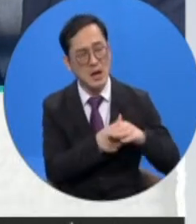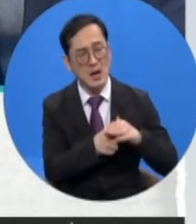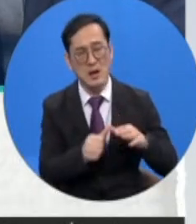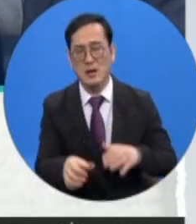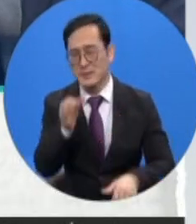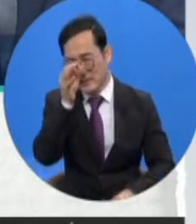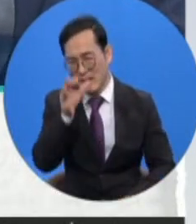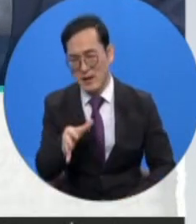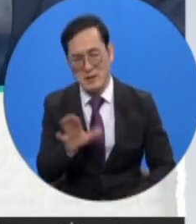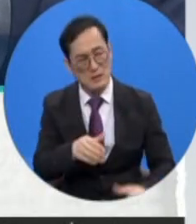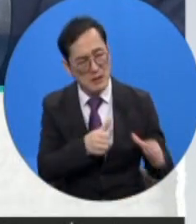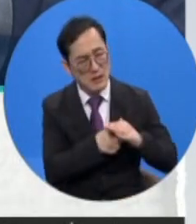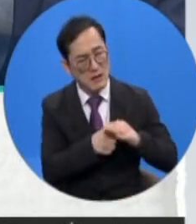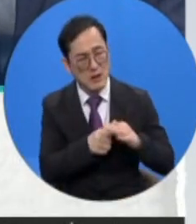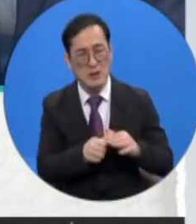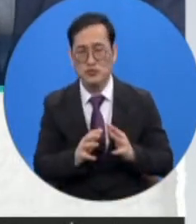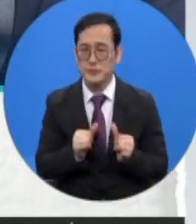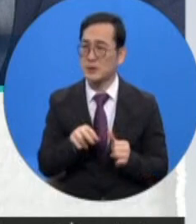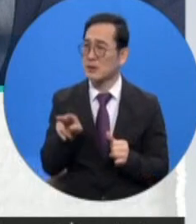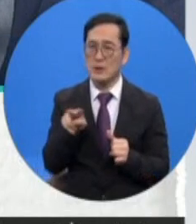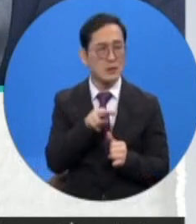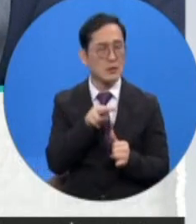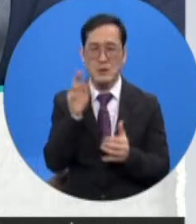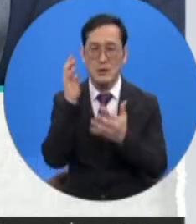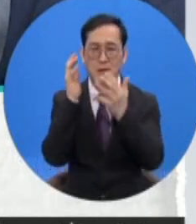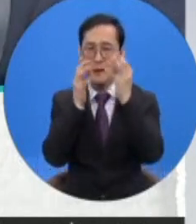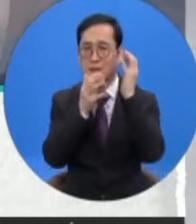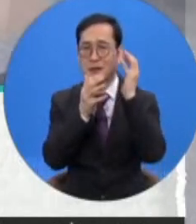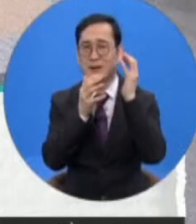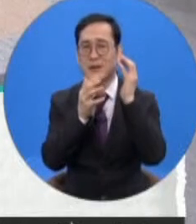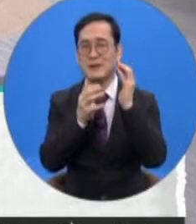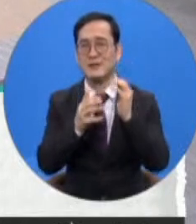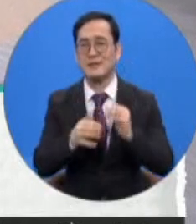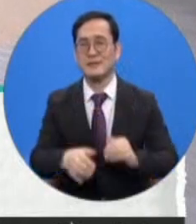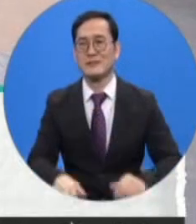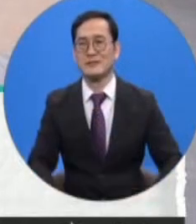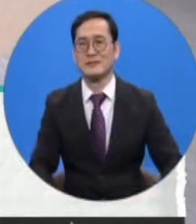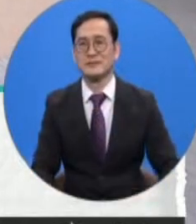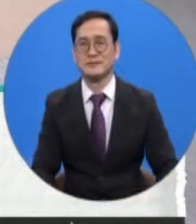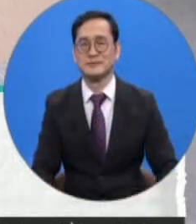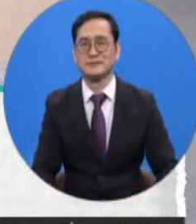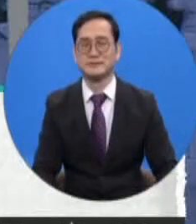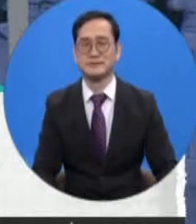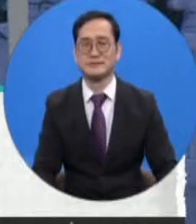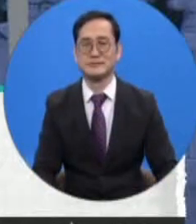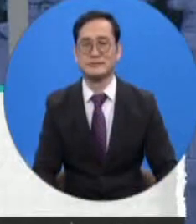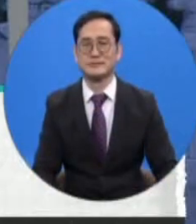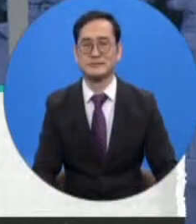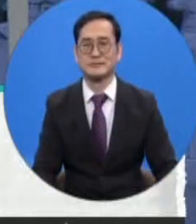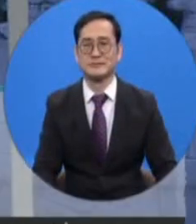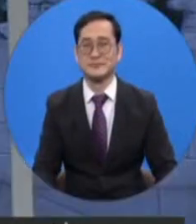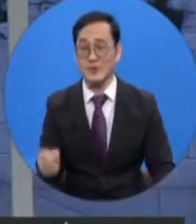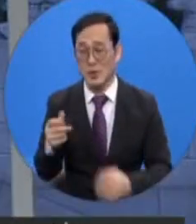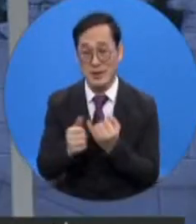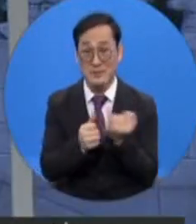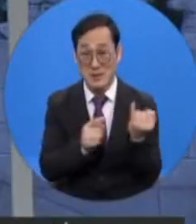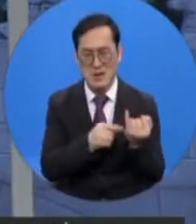있다. 이게 문제가 아닌가 싶습니다. 예, 윤석열 후보의 부인 김건희 대표가 지금 힘들다라는 심경을 토로했다는 보도도